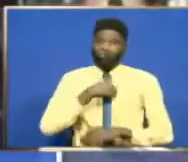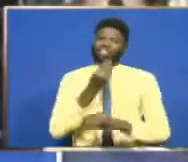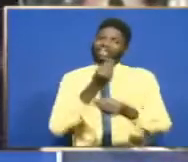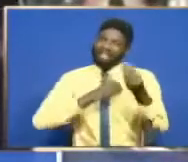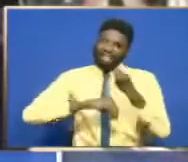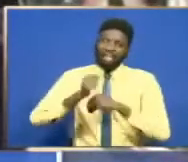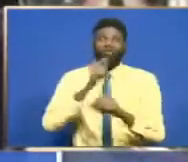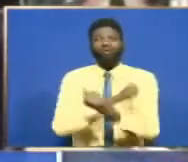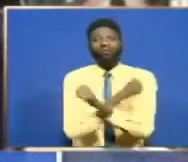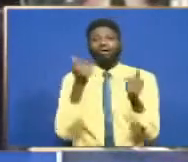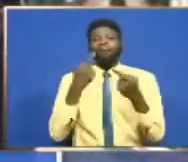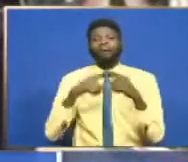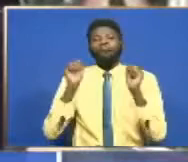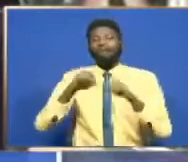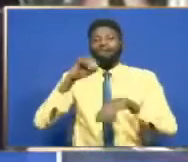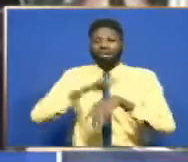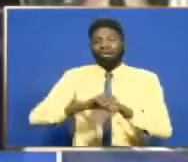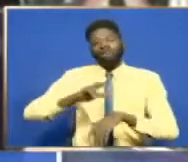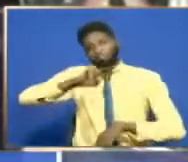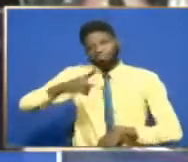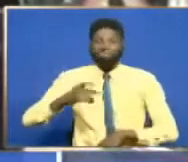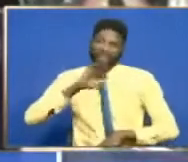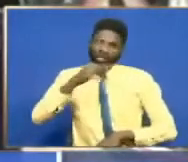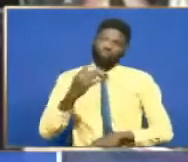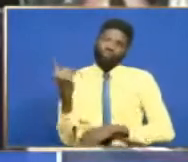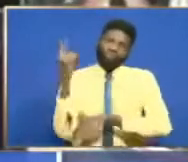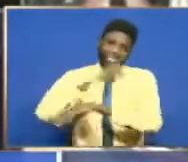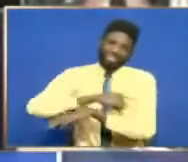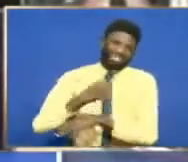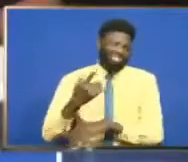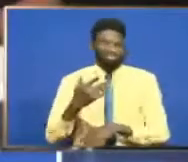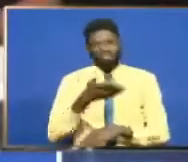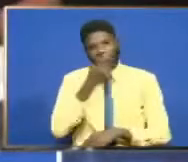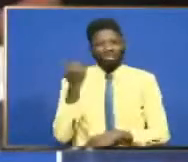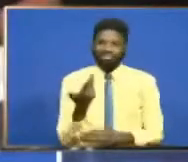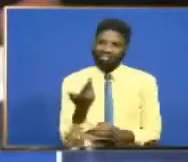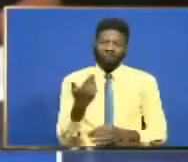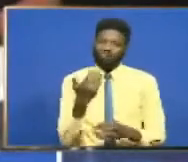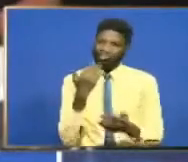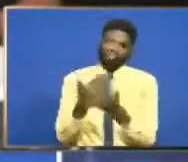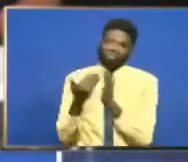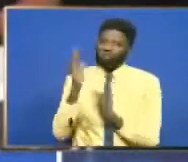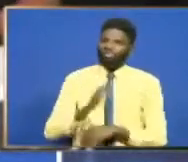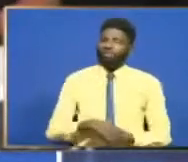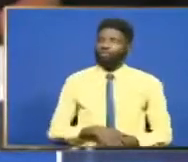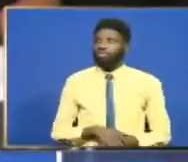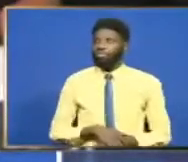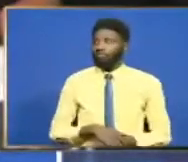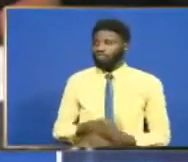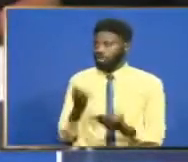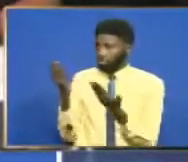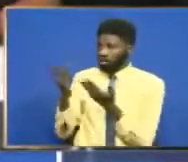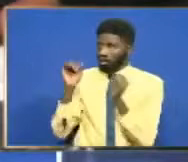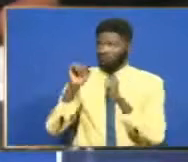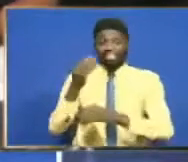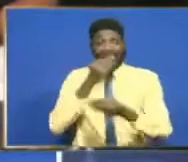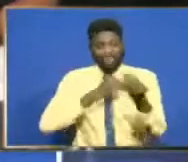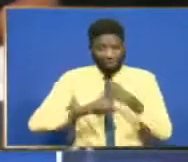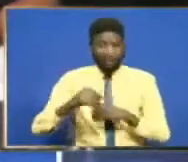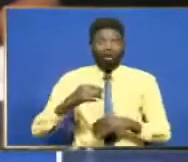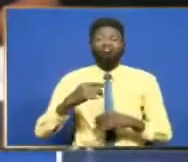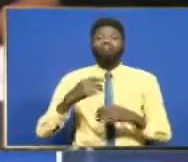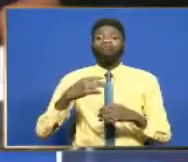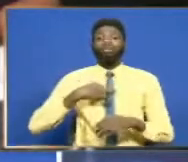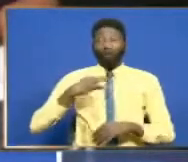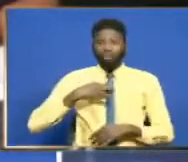Lakini angalau naweza pata 2000 ama 3000 kwa siku. Ni sawa, nashukuru. From the trade, she manages to sell clothes worth